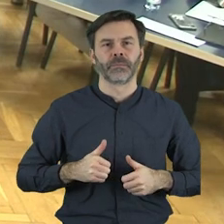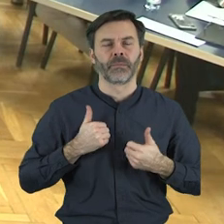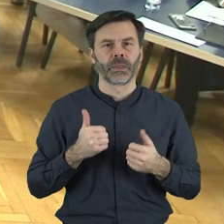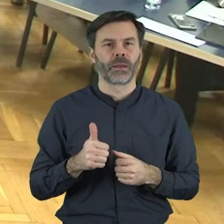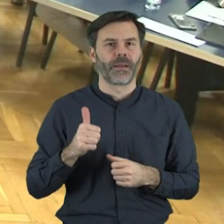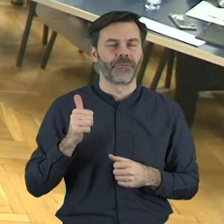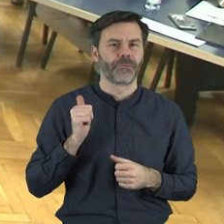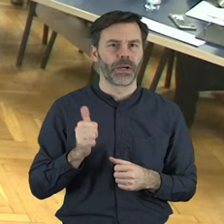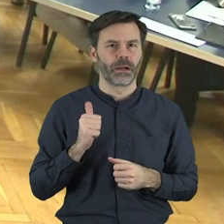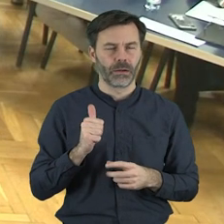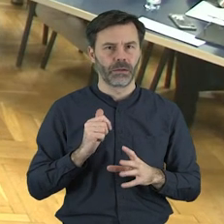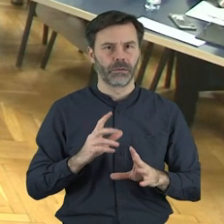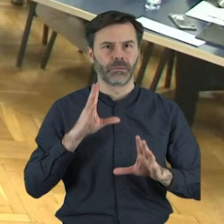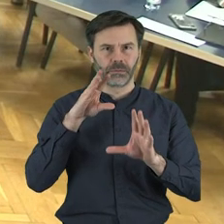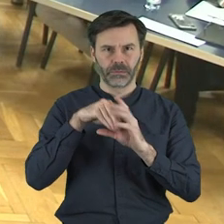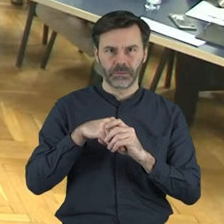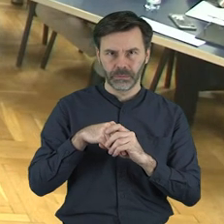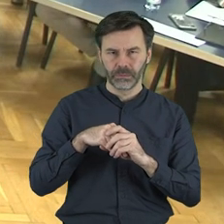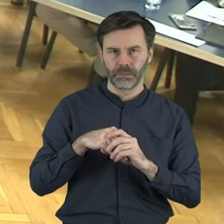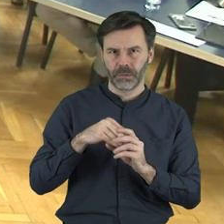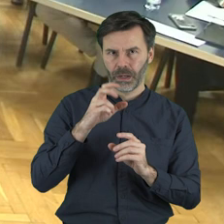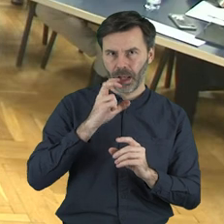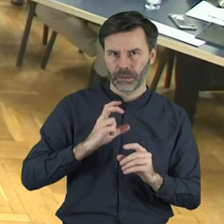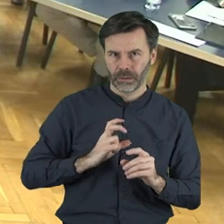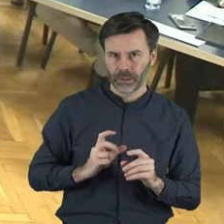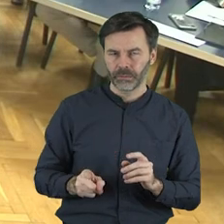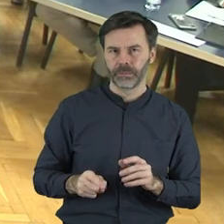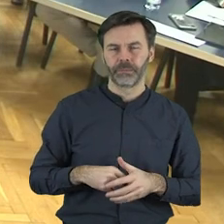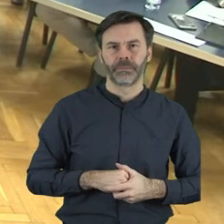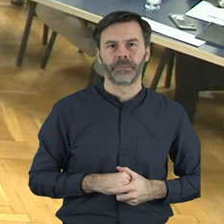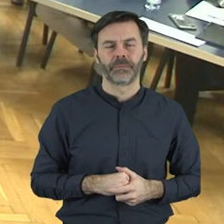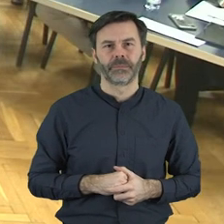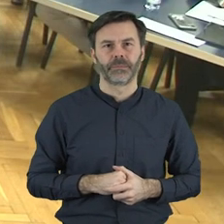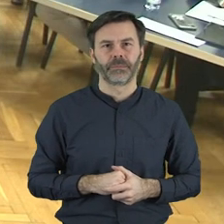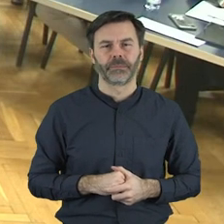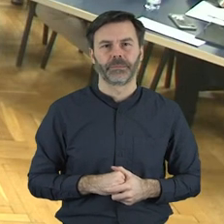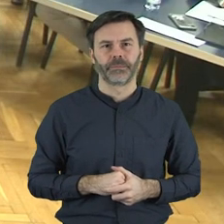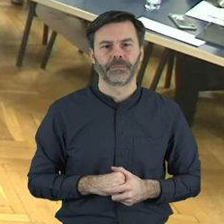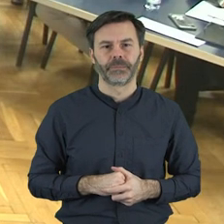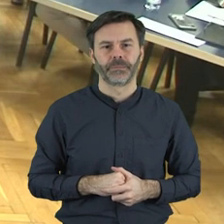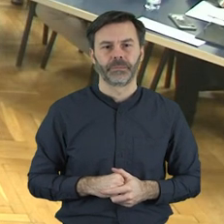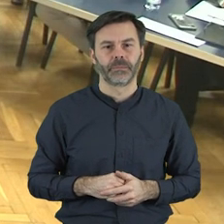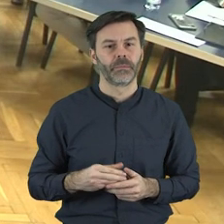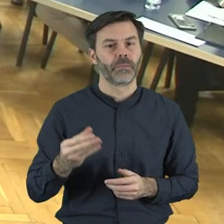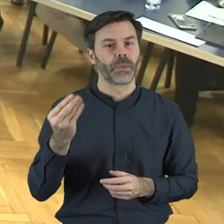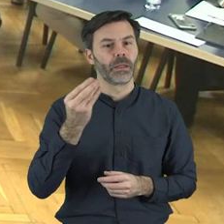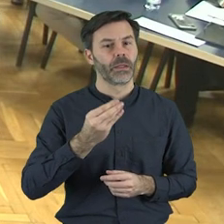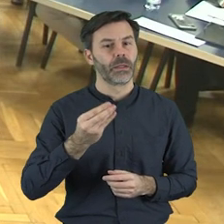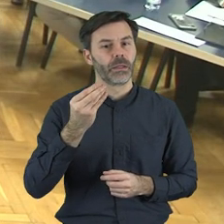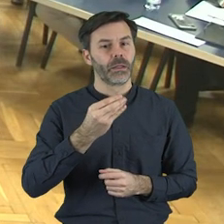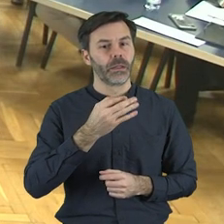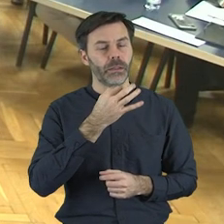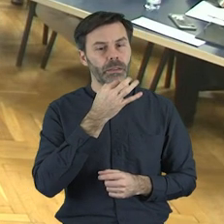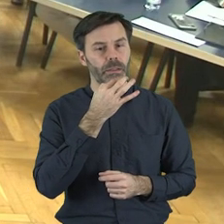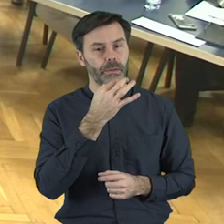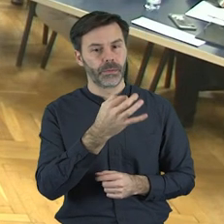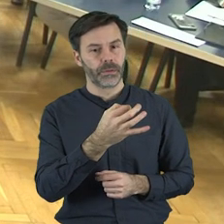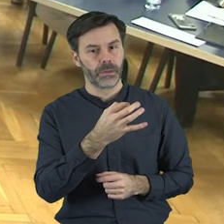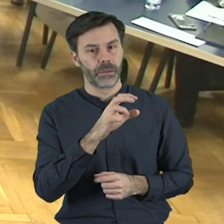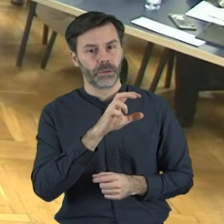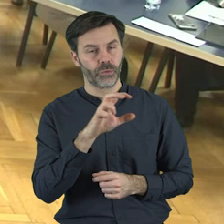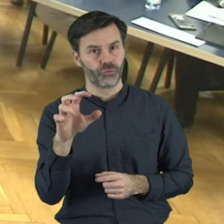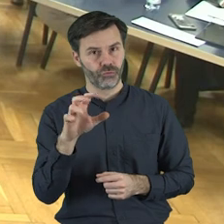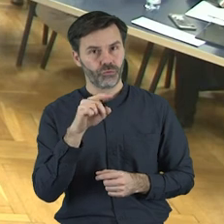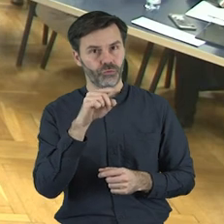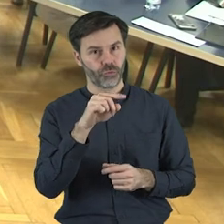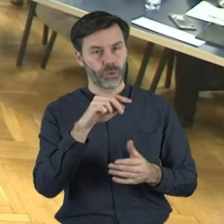I również pytanie, czy te prace planistyczne i projektowe pozwalają